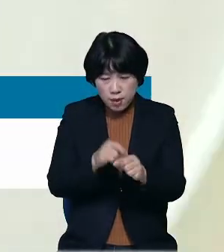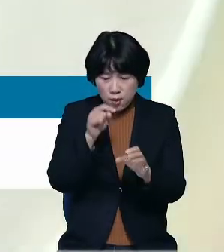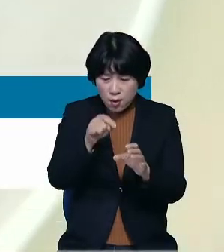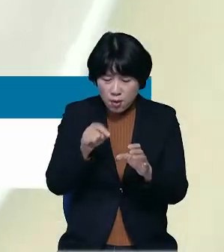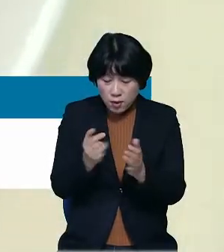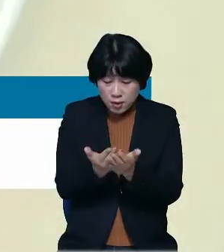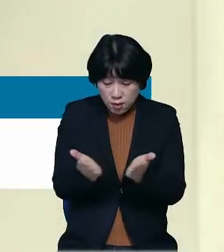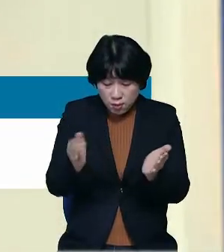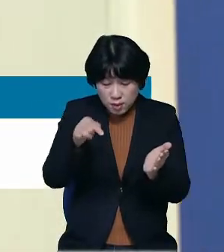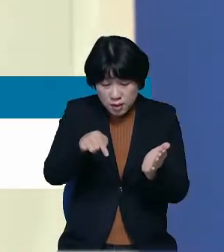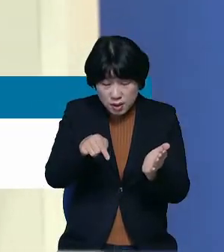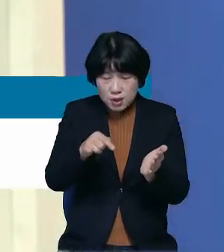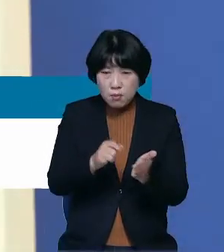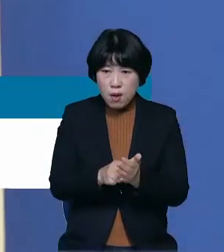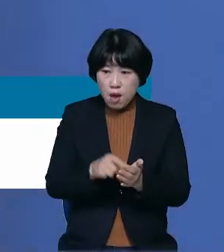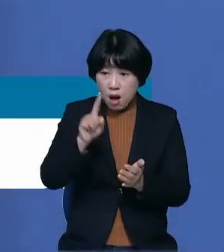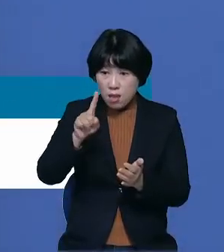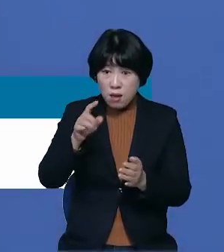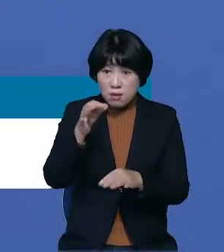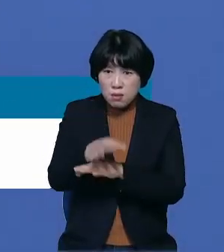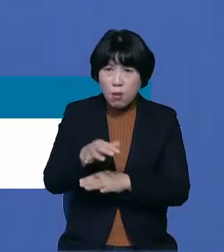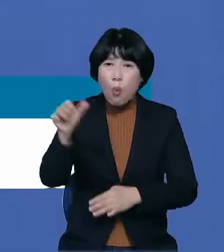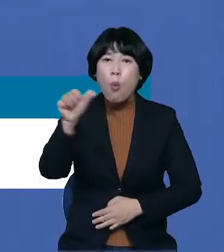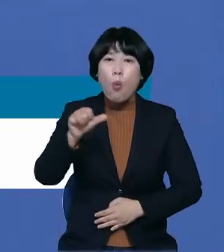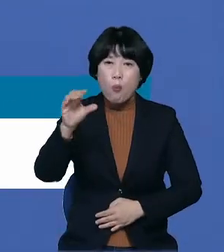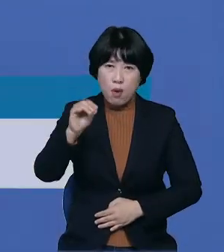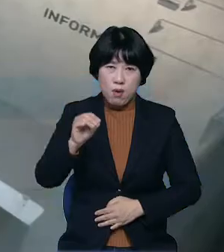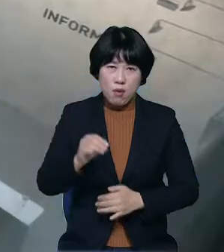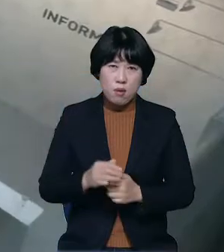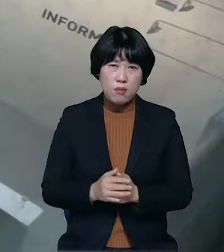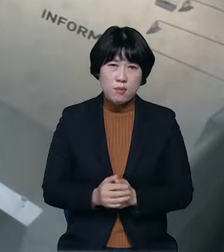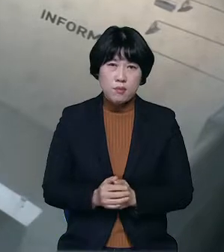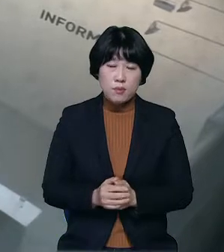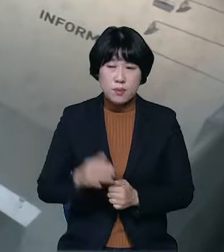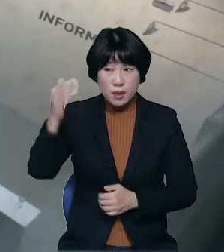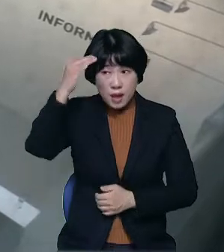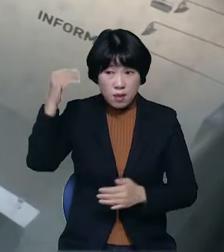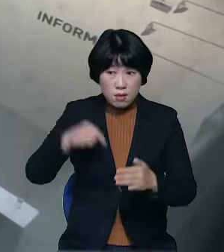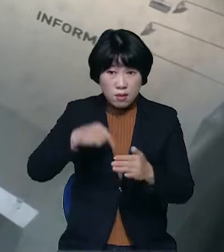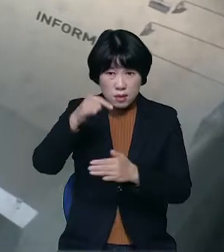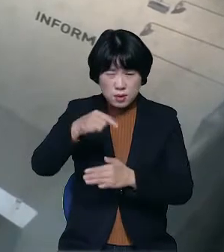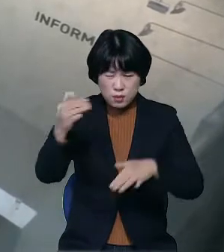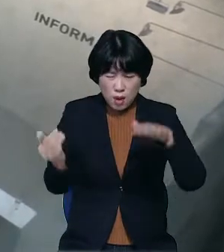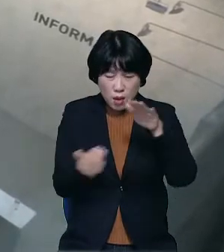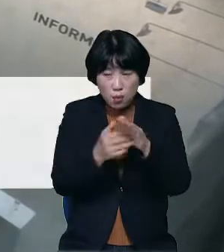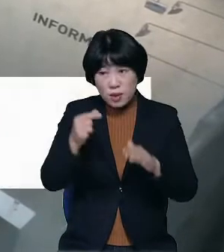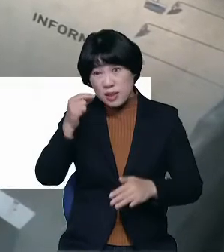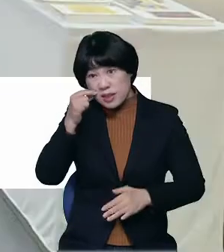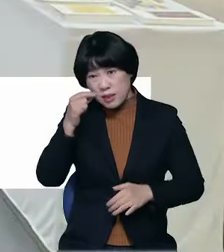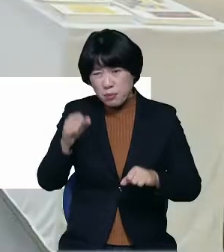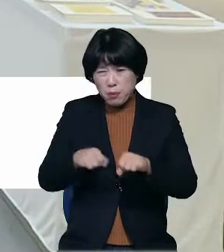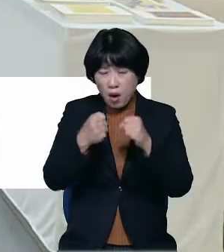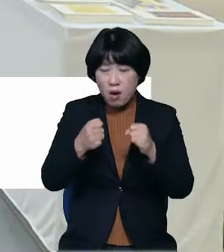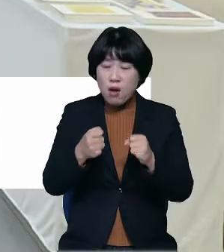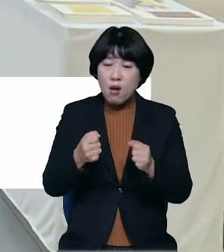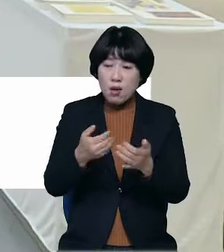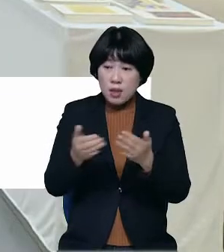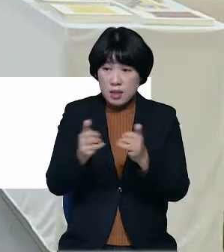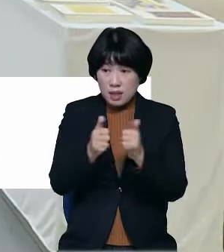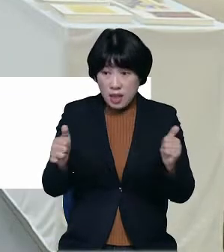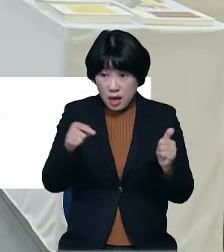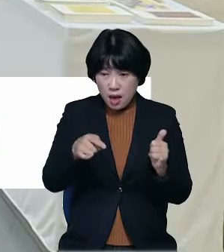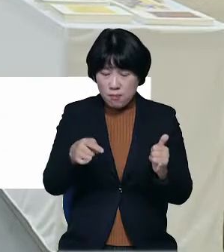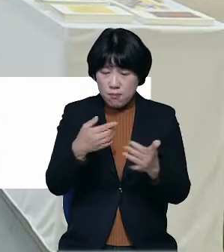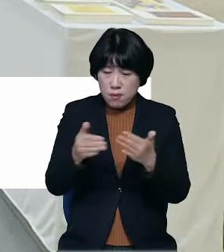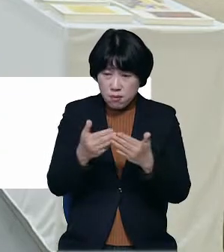그려진 접시는 작품당 5천만 원을 호가합니다. 국내외에서 최고 인기를 끌고 있는 작가들을 한자리에서 만날